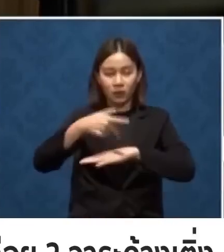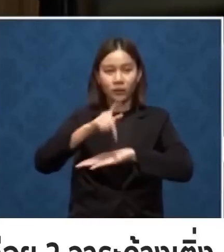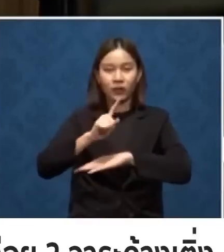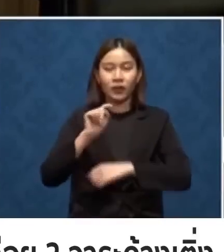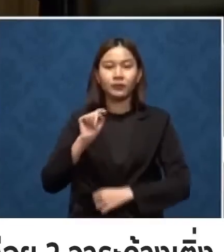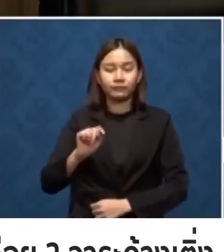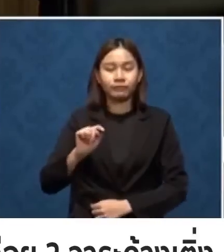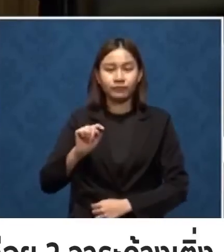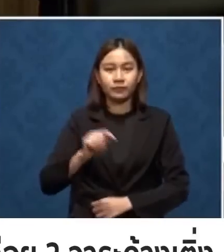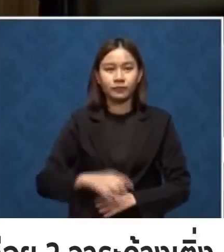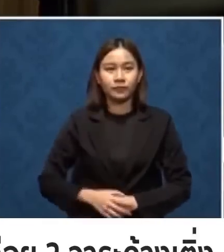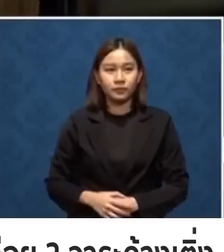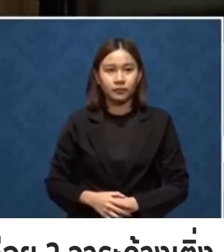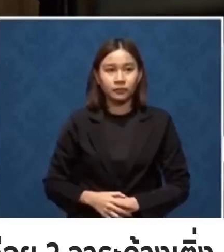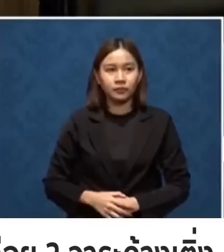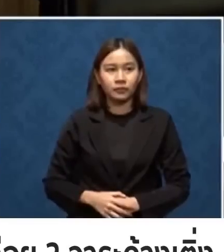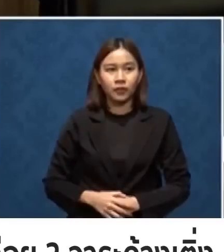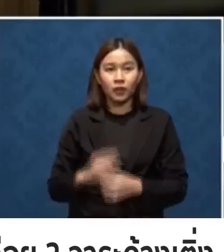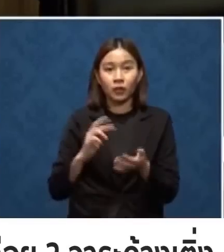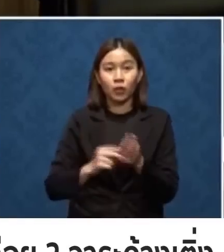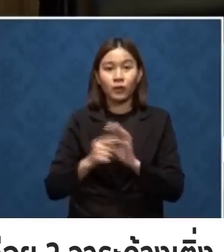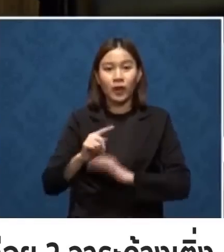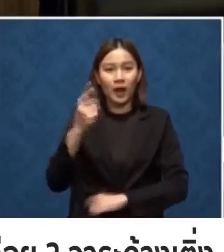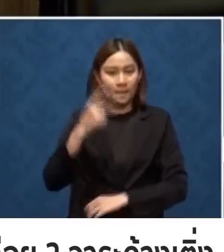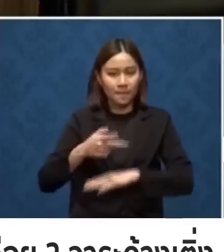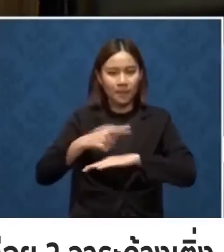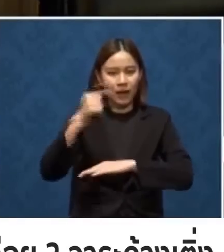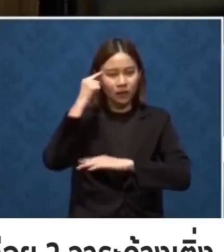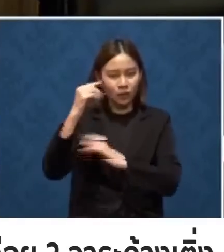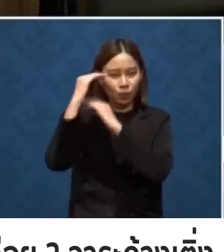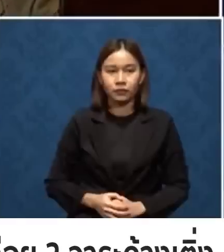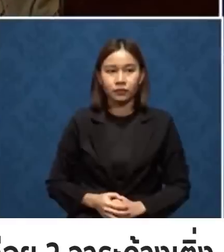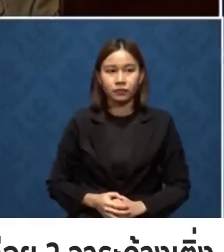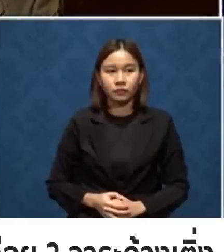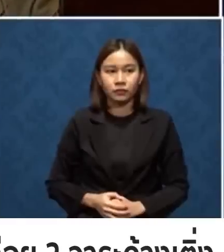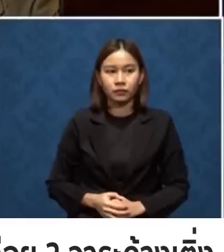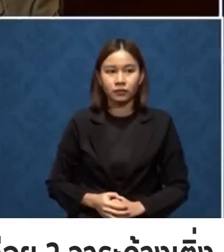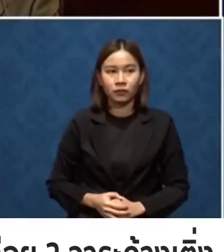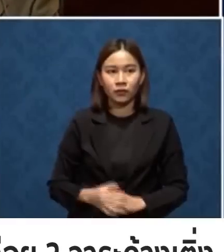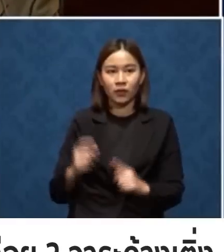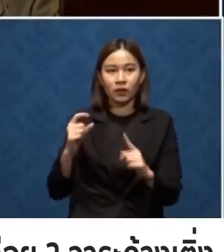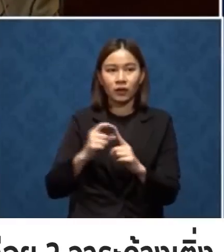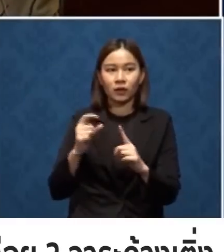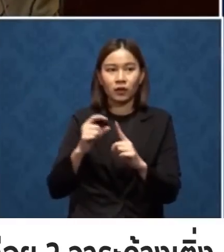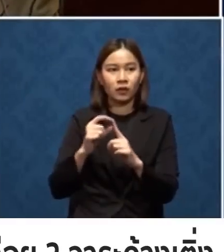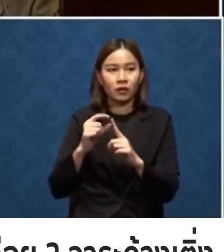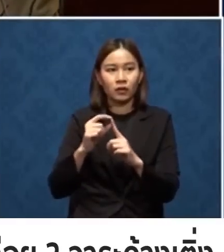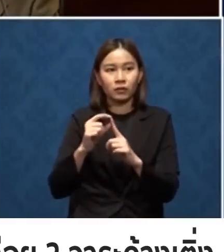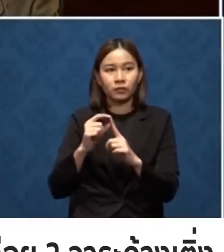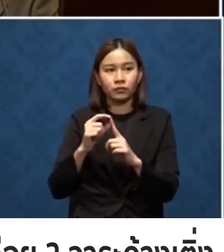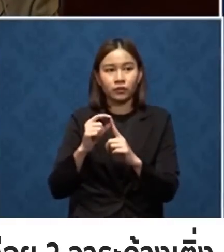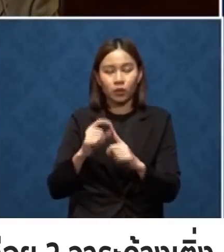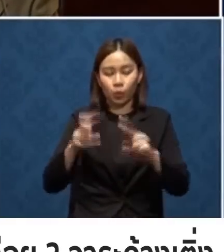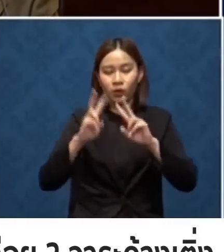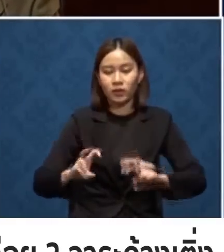ของคุณรังสิมันต์โรมถูกต้องแล้วคุณรังสิมันต์โรมเสนอยติเข้ามานะฮะอ้างข้อบังคับการประชุมข้อที่32